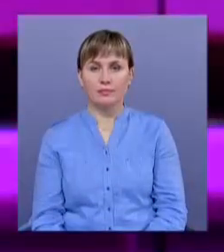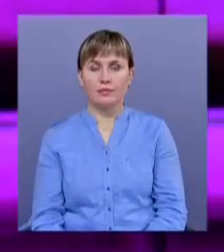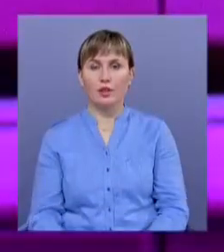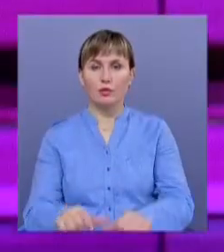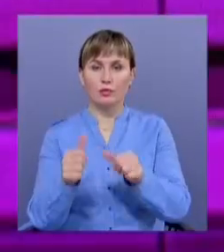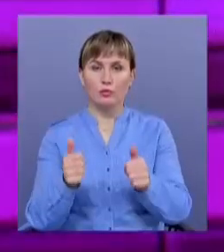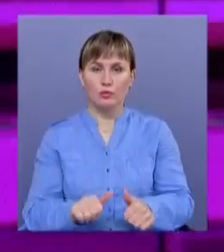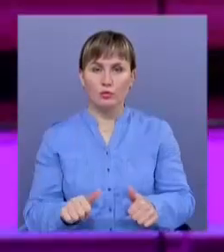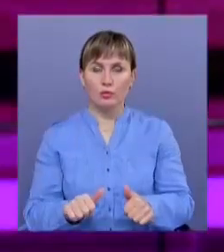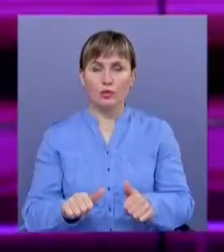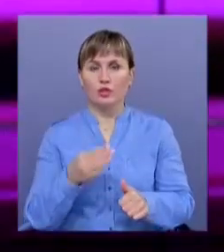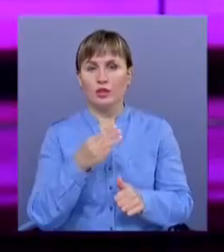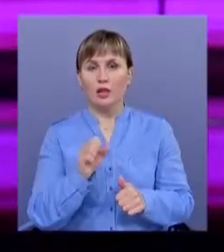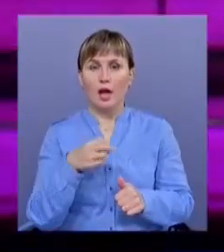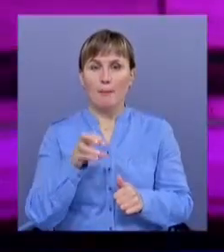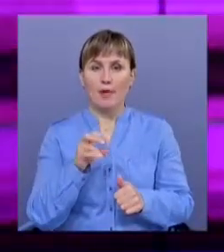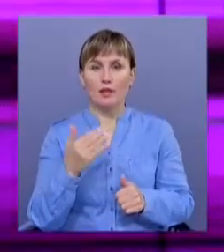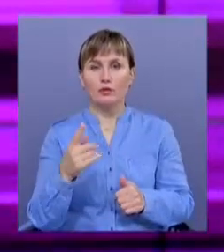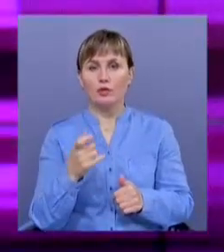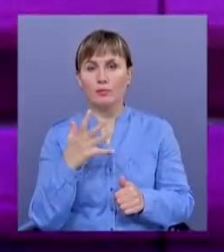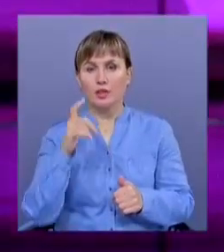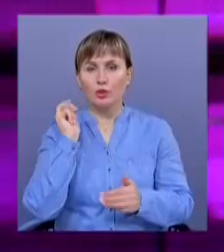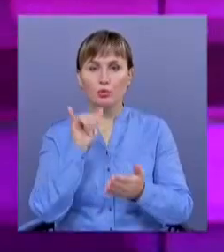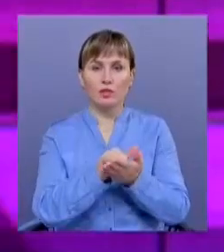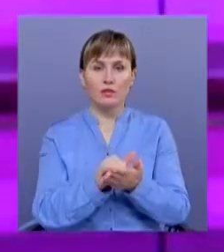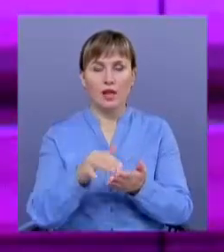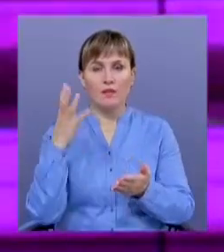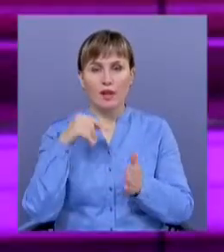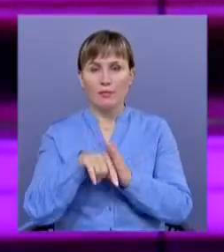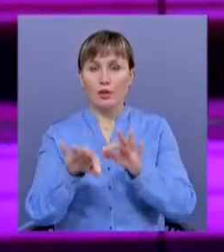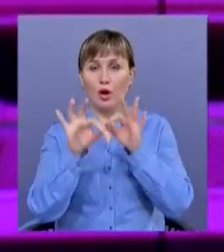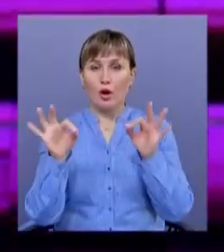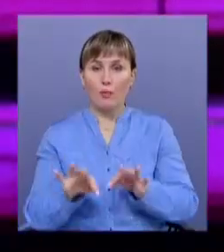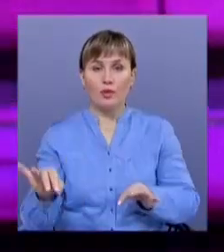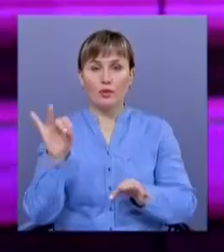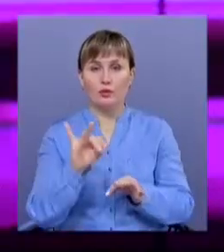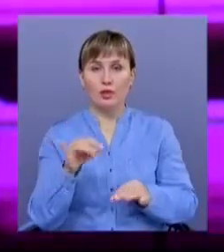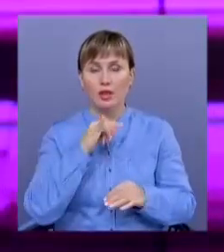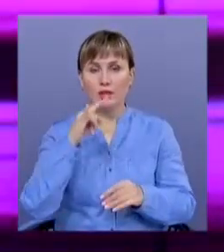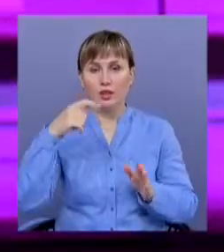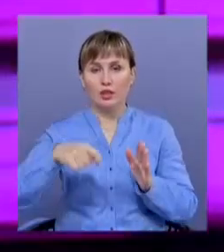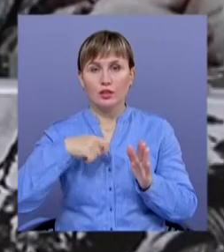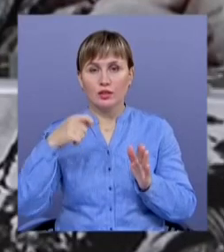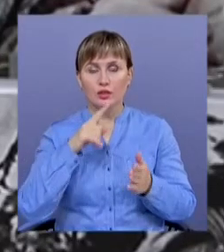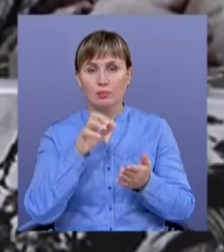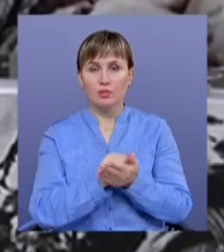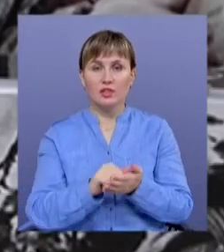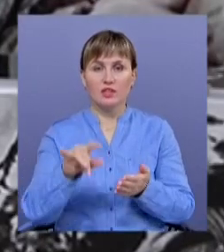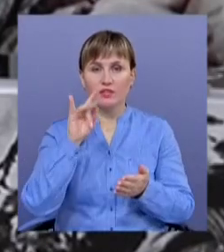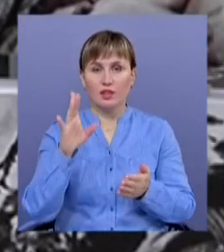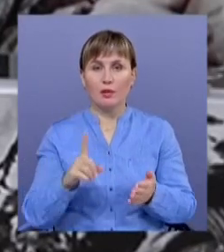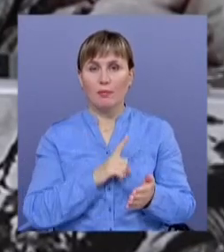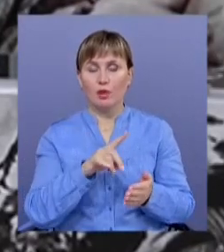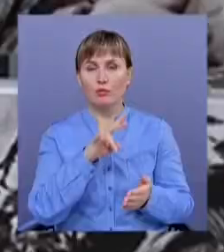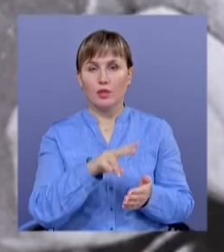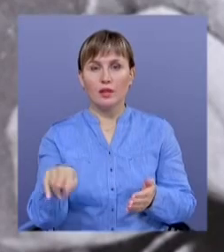Скульптуру Шакена Айманова к его 105-летию установили в Алматы. Образ легендарного казахского режиссера запечатлел известный мастер